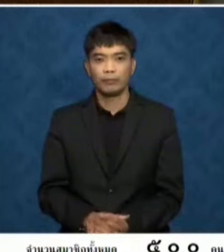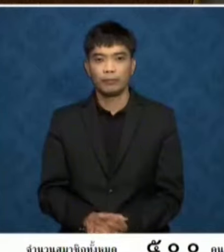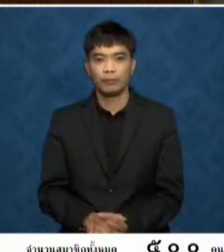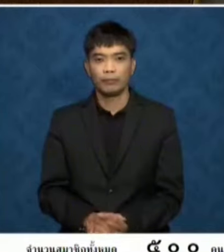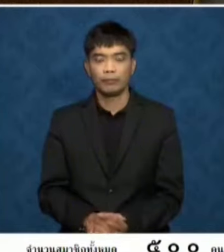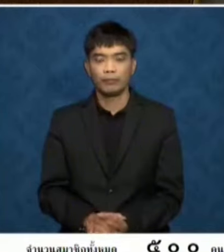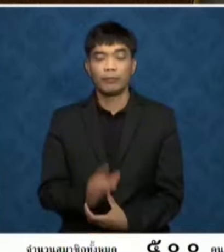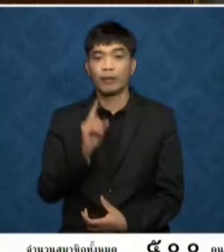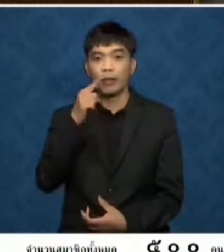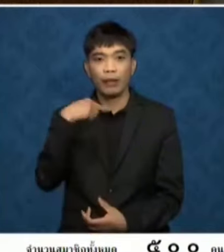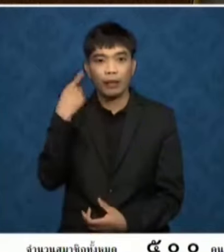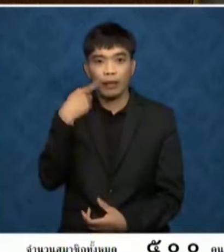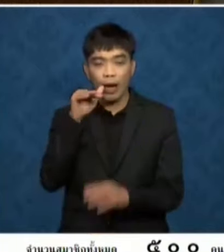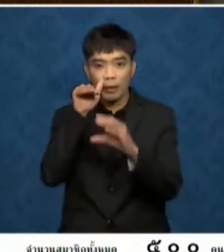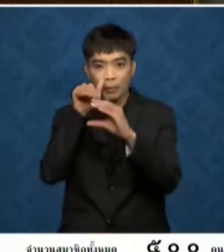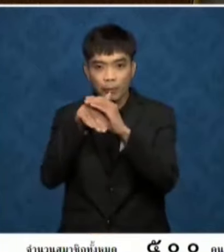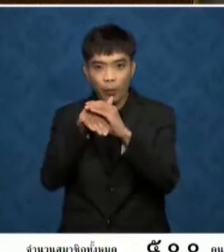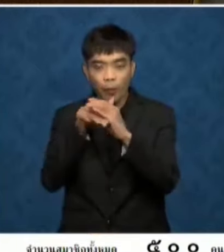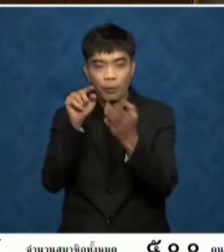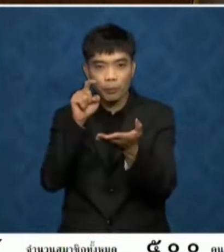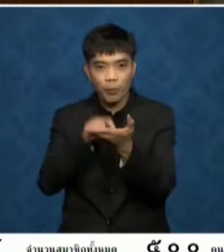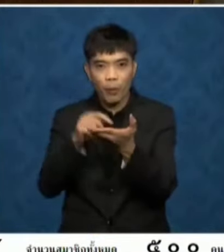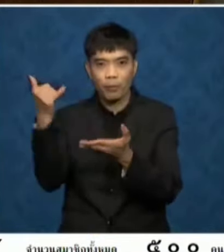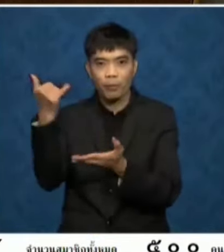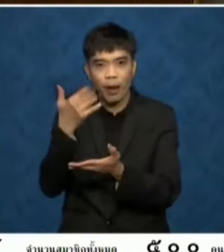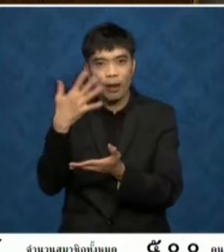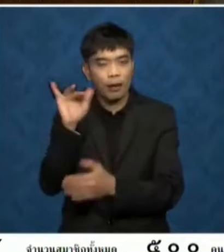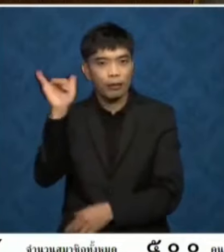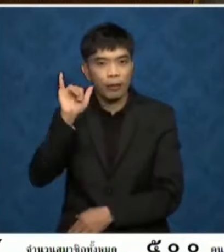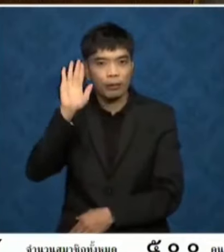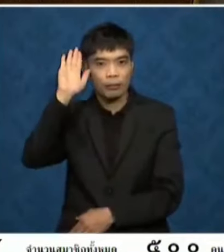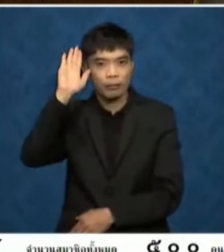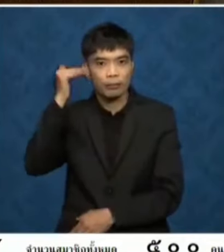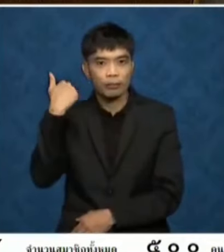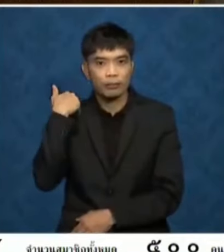ครับมีท่านใดยังไม่ได้ใช้สิทธิ์แสดงตนไหมครับ